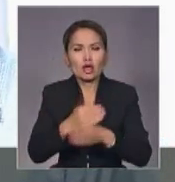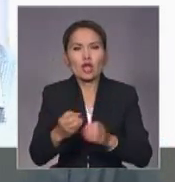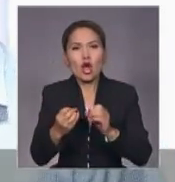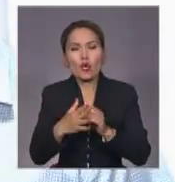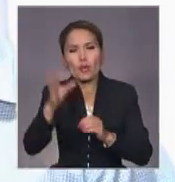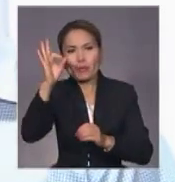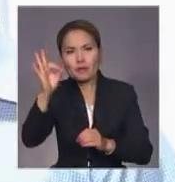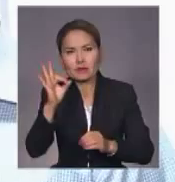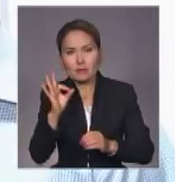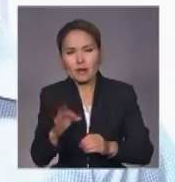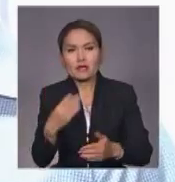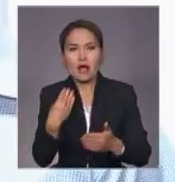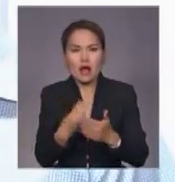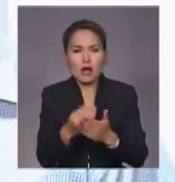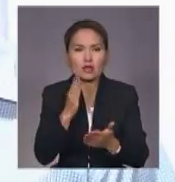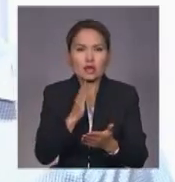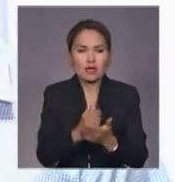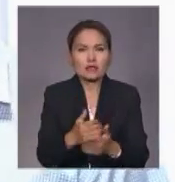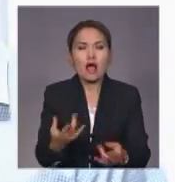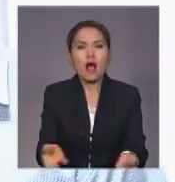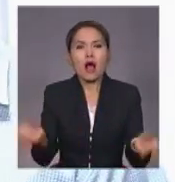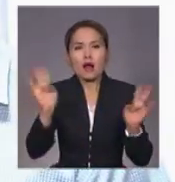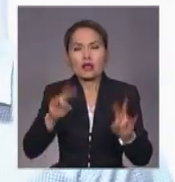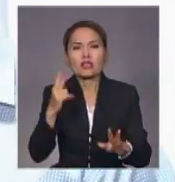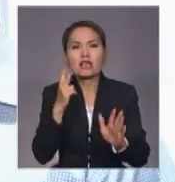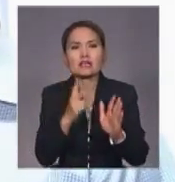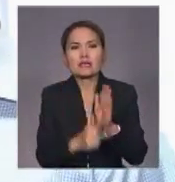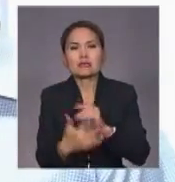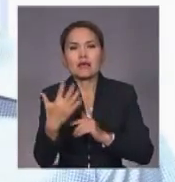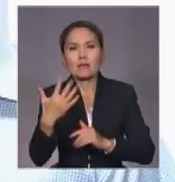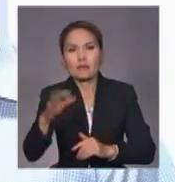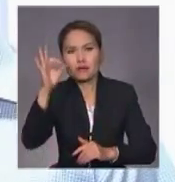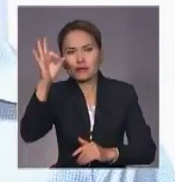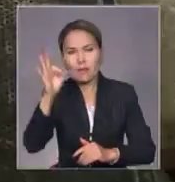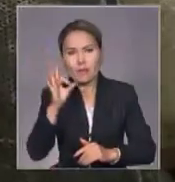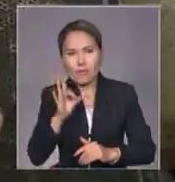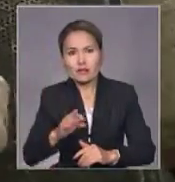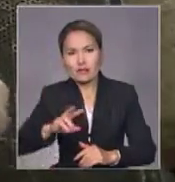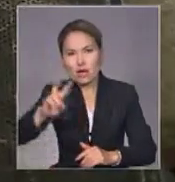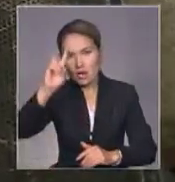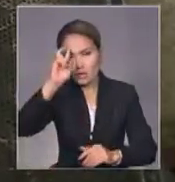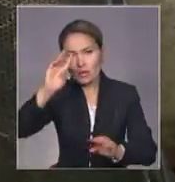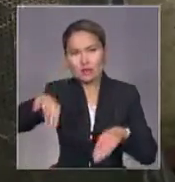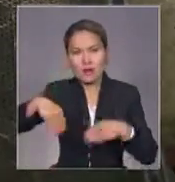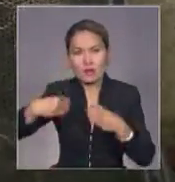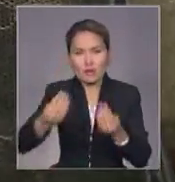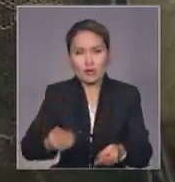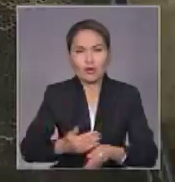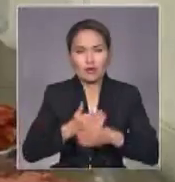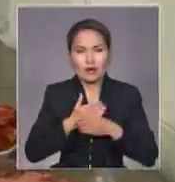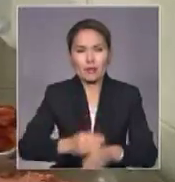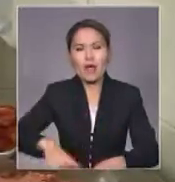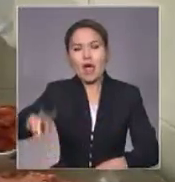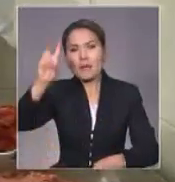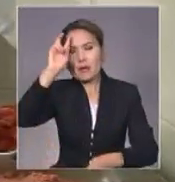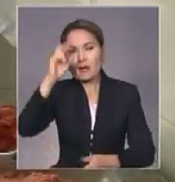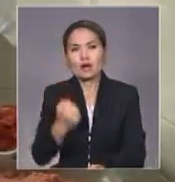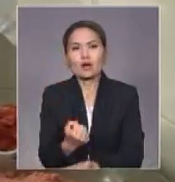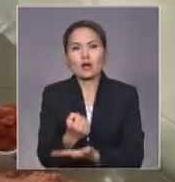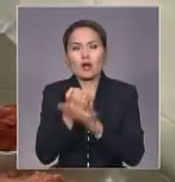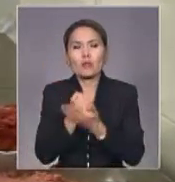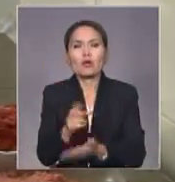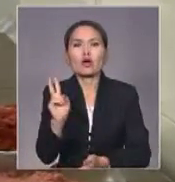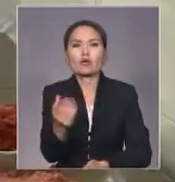болса, аталған бағдарлама мен қалған қаражаттың 85%-ы кепілдікпен беріледі. Демек, мұндай мемлекеттік қолдауды пайдаланып, кәсібіне